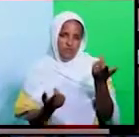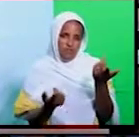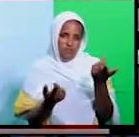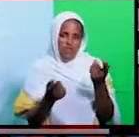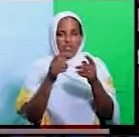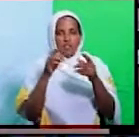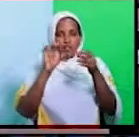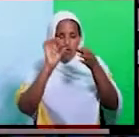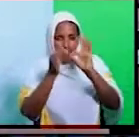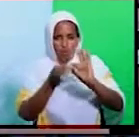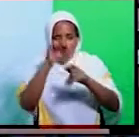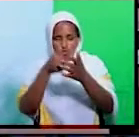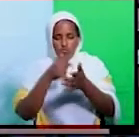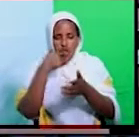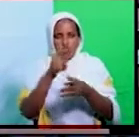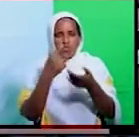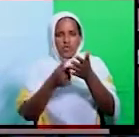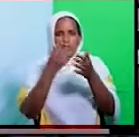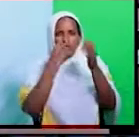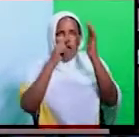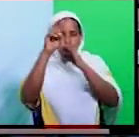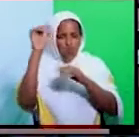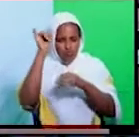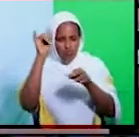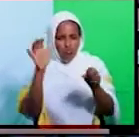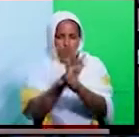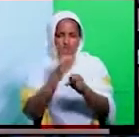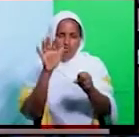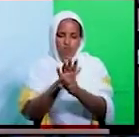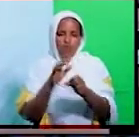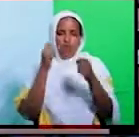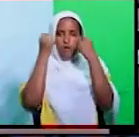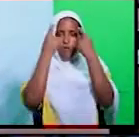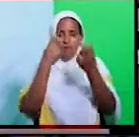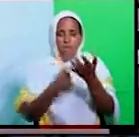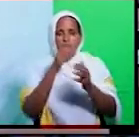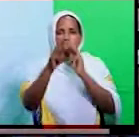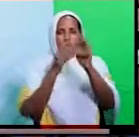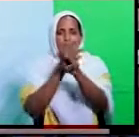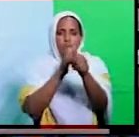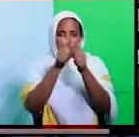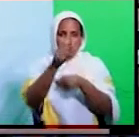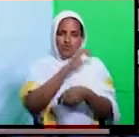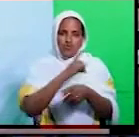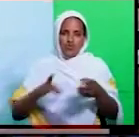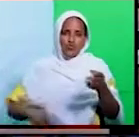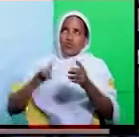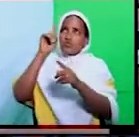እግዚአብሔርን ማስደሰት መሆን አለበት እንጂ ለጠቅላላ እውቀት ወይም ደግሞ ሊቅ ለመባል